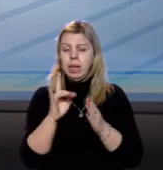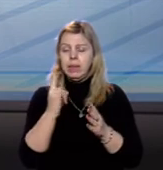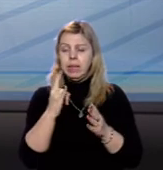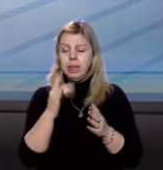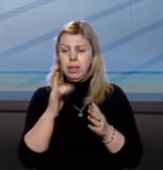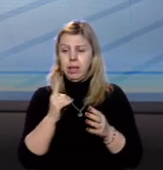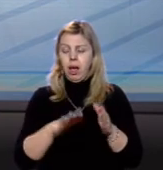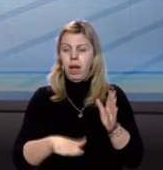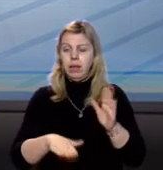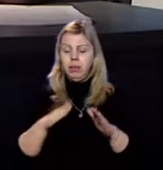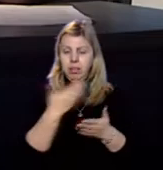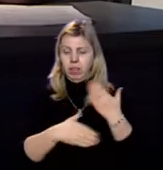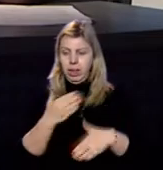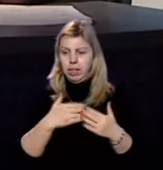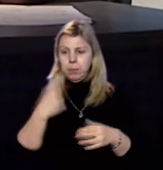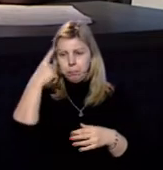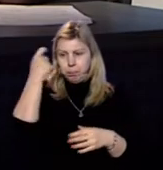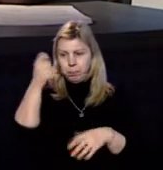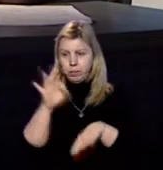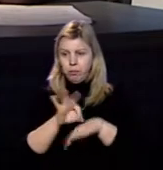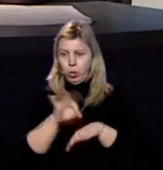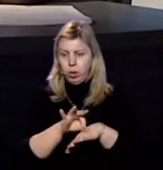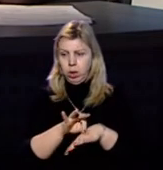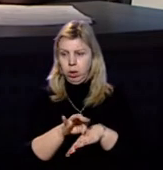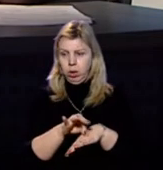дитинства психічно хвора.